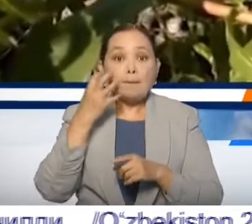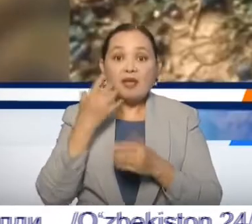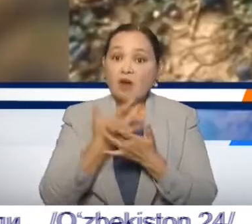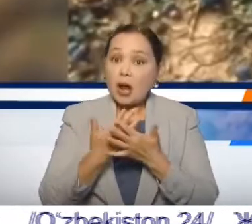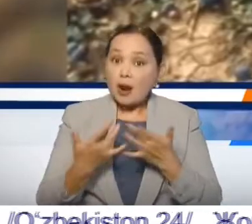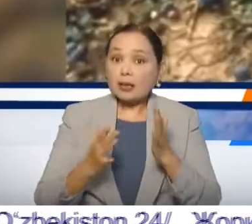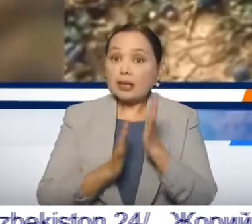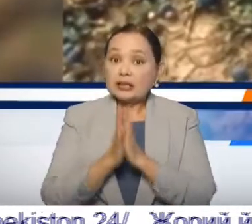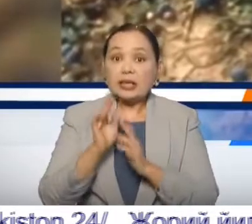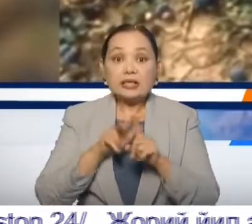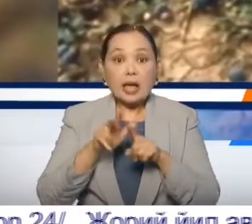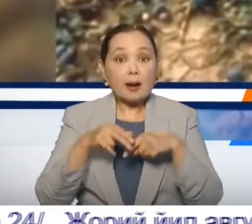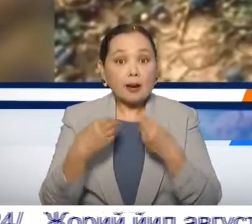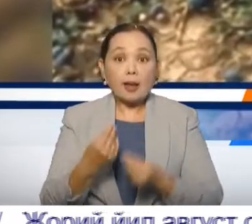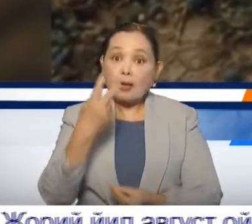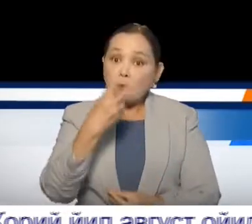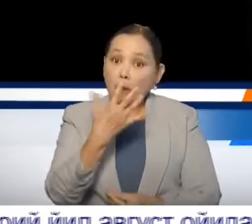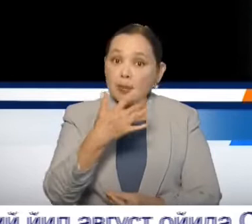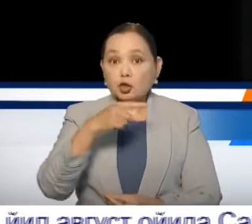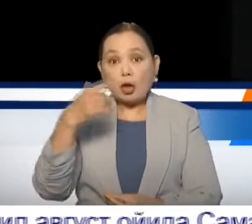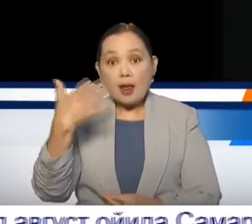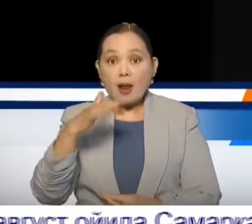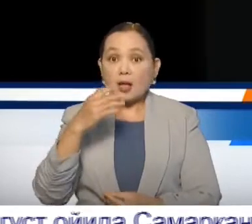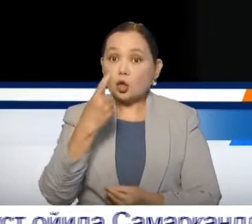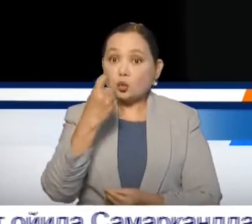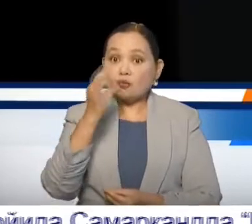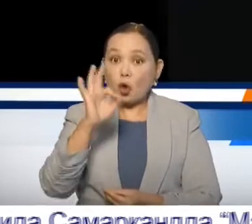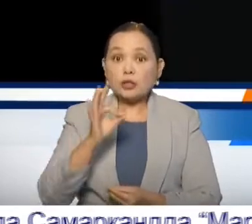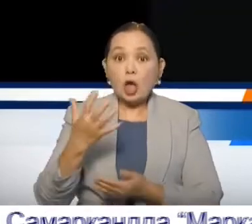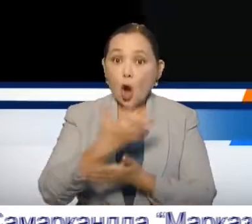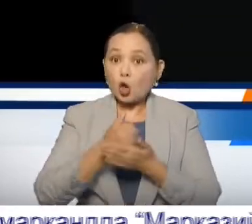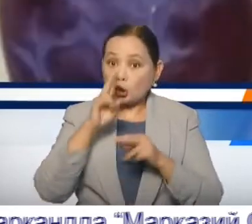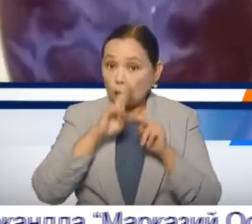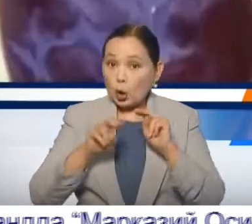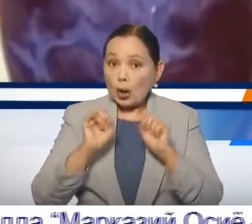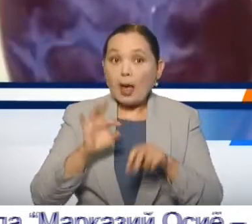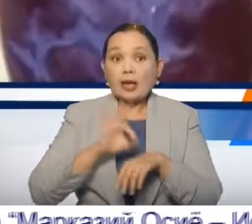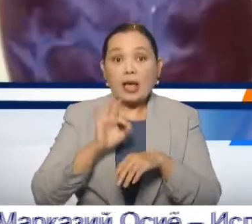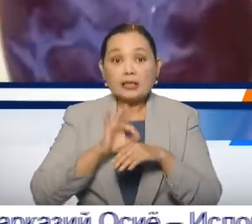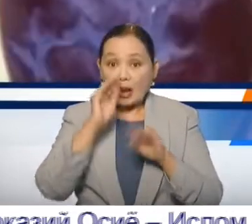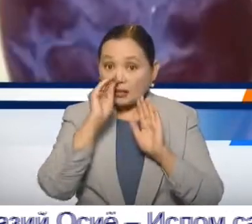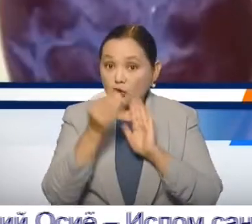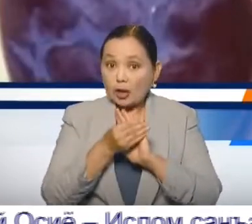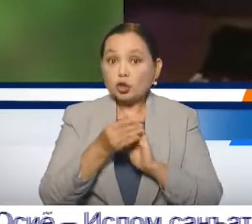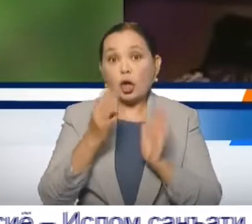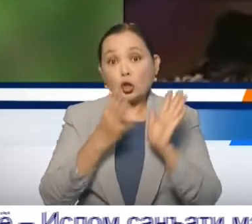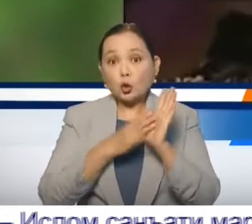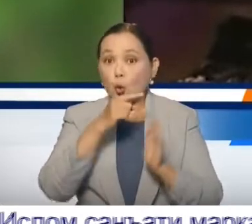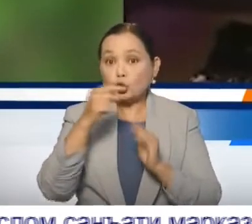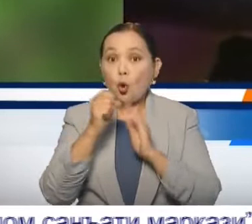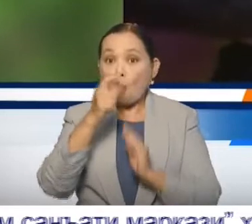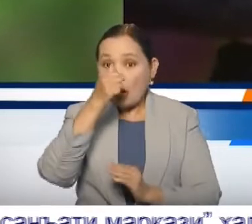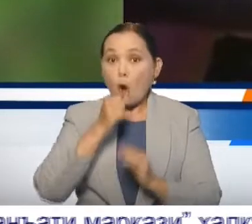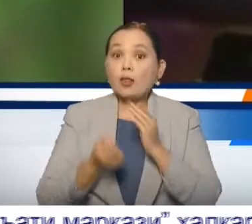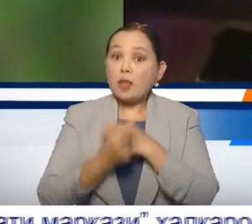туфайли 25-50, ҳаттоки 100%гача ҳосил йўқотилиши мумкин. Касаллик белгилари яширин давом этиб, 9-11 ой ўтганда